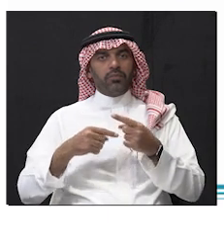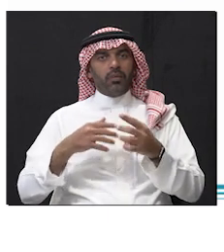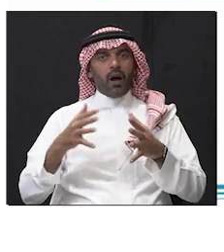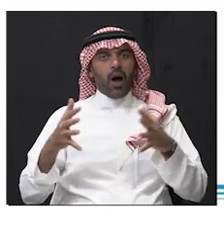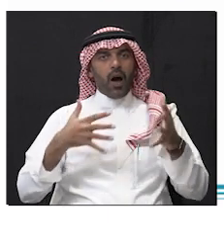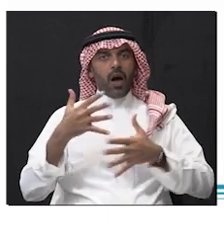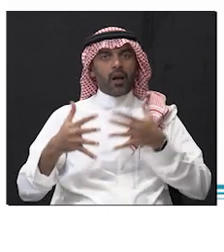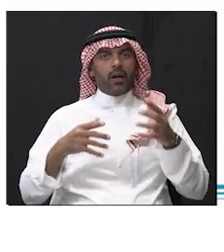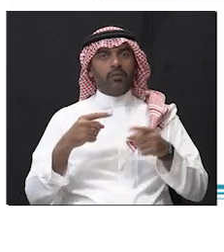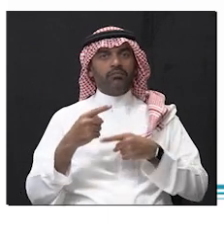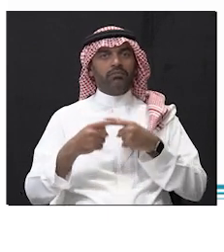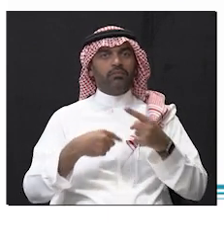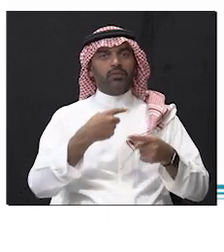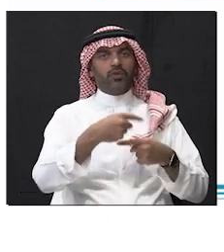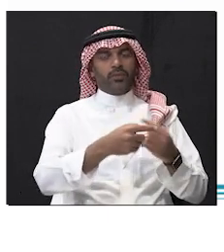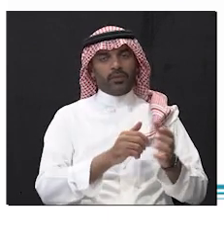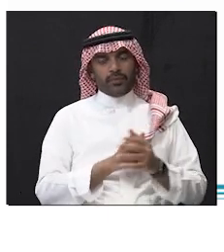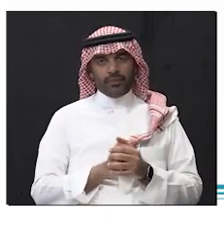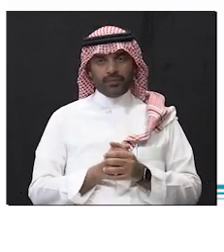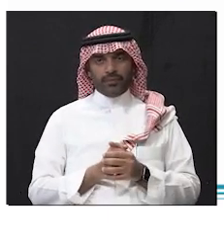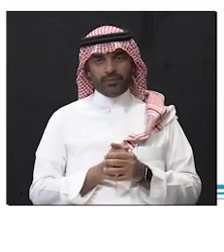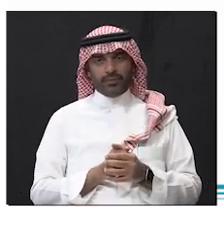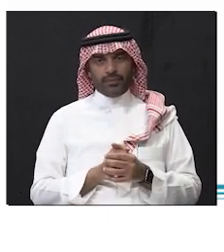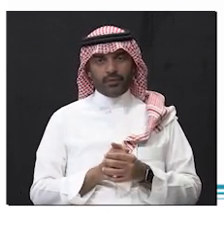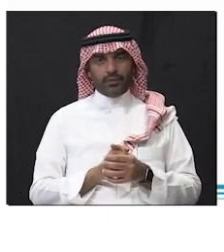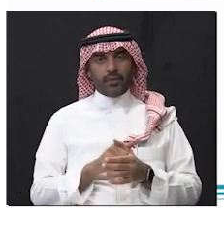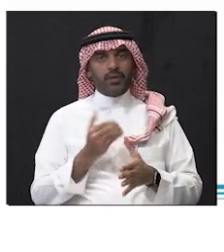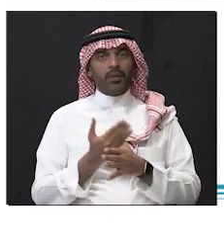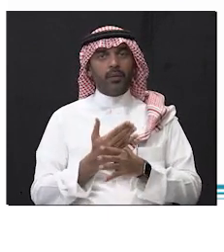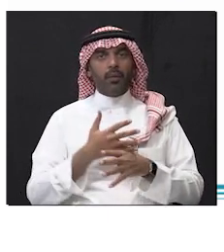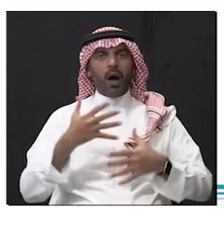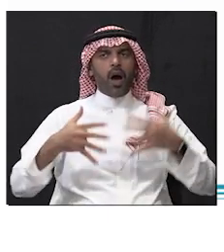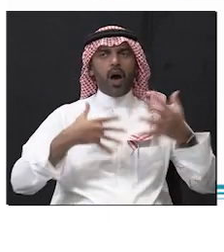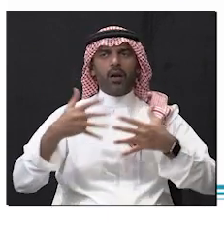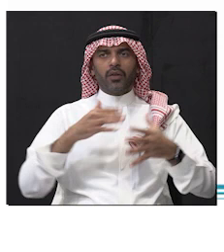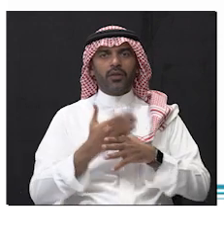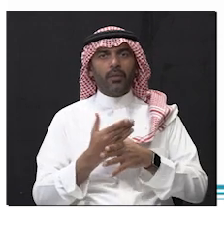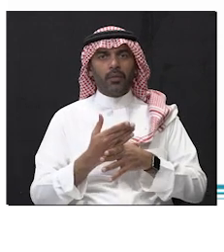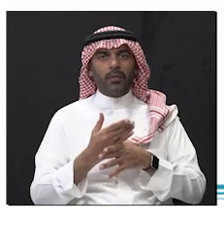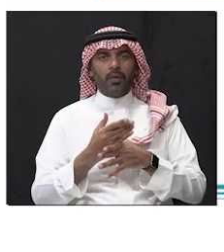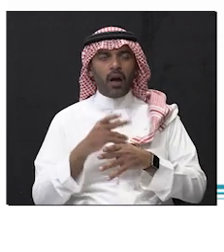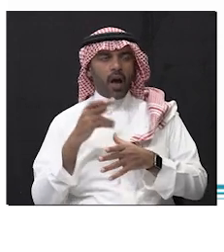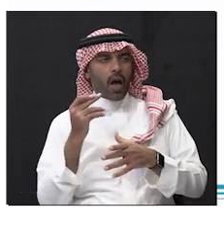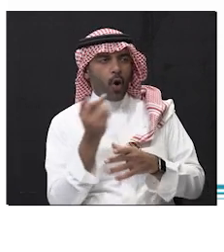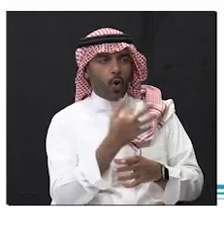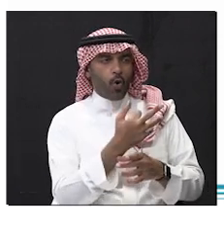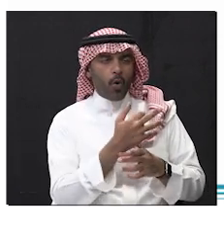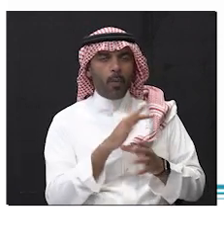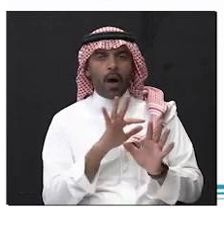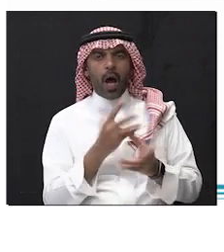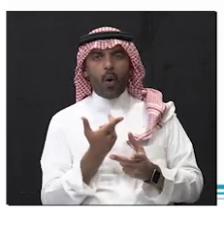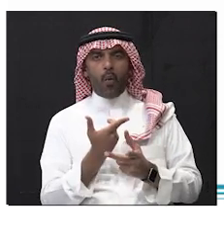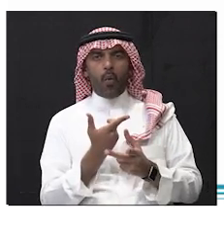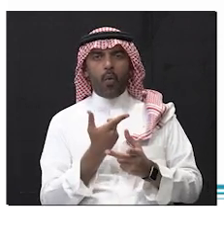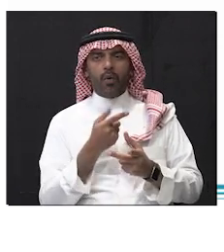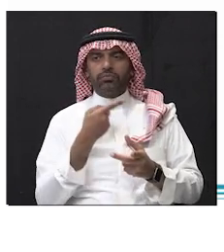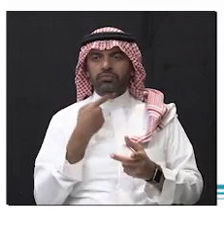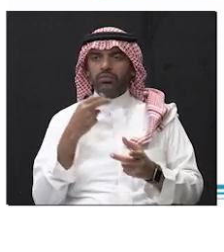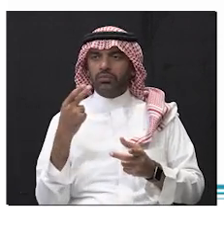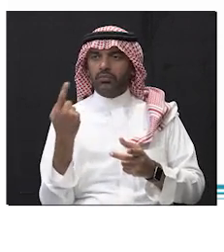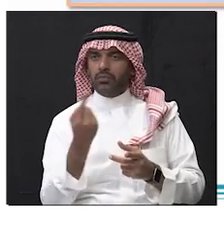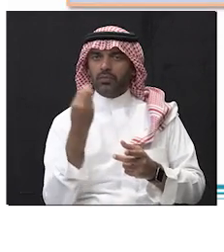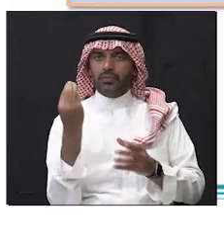وبالتالي سبب حركتها هي أنها تحصل على الغذاء أو اللي هو الهروب من الأعداء. أحسنتم.